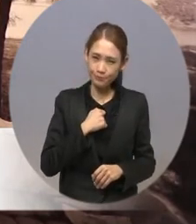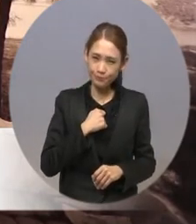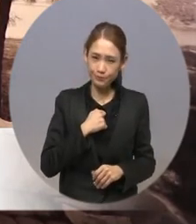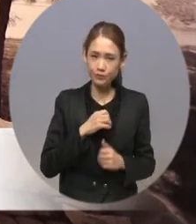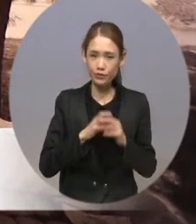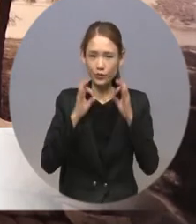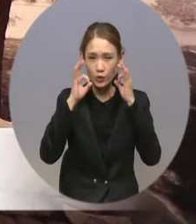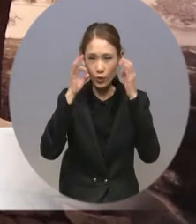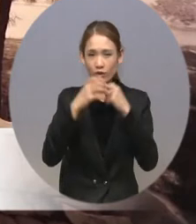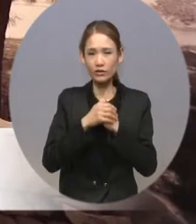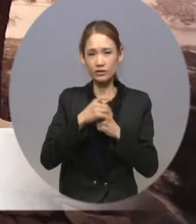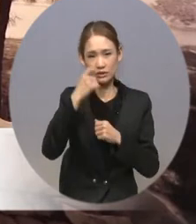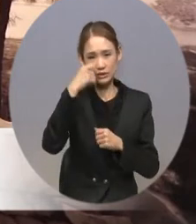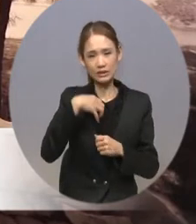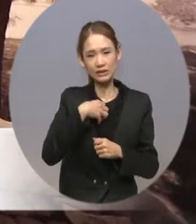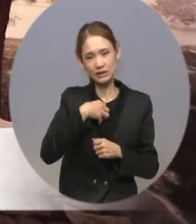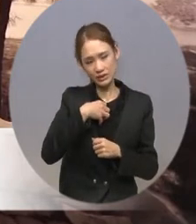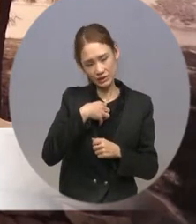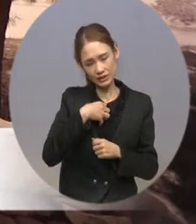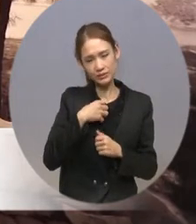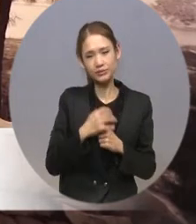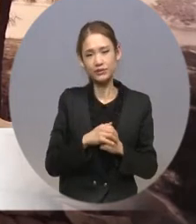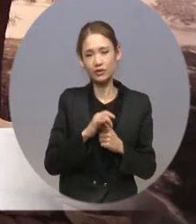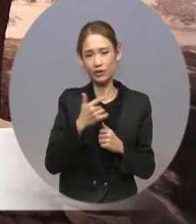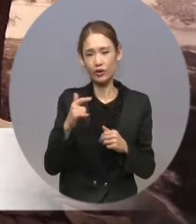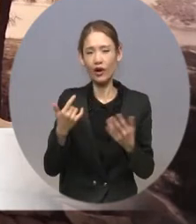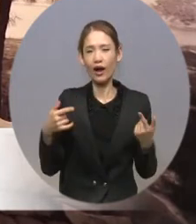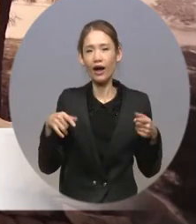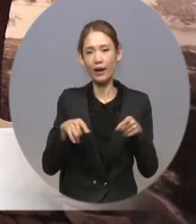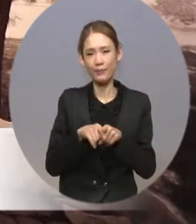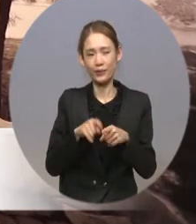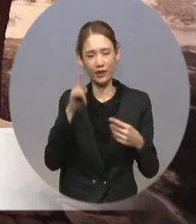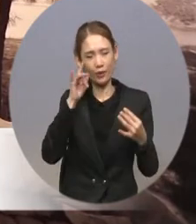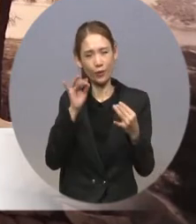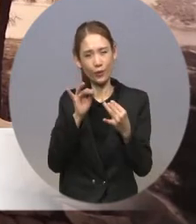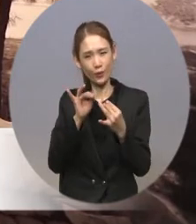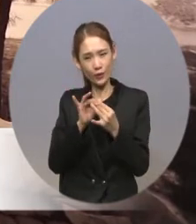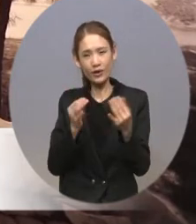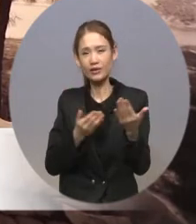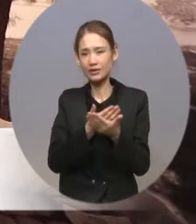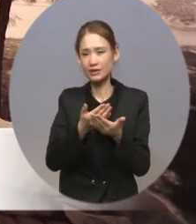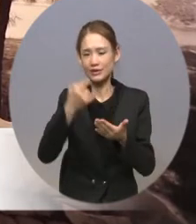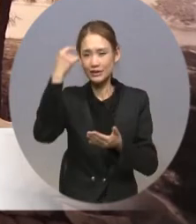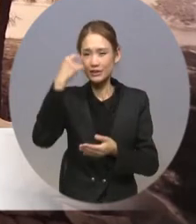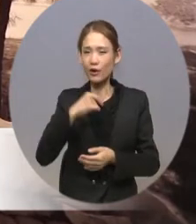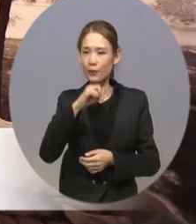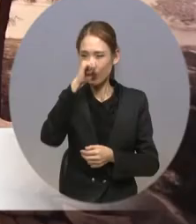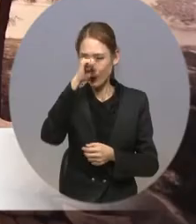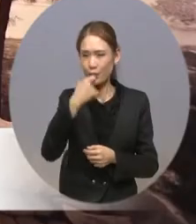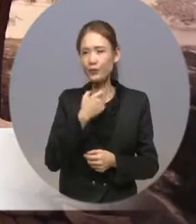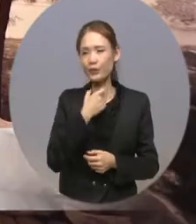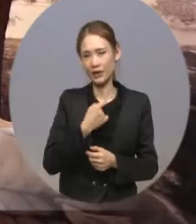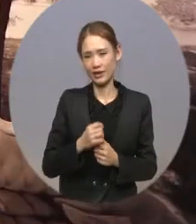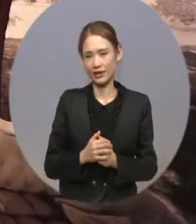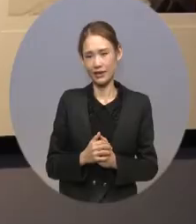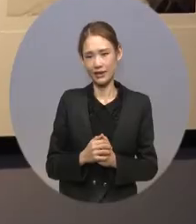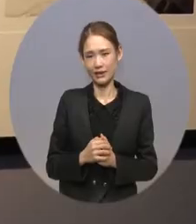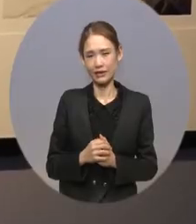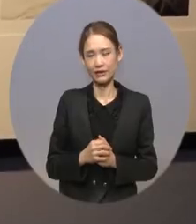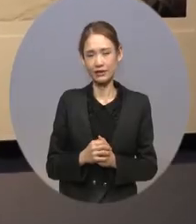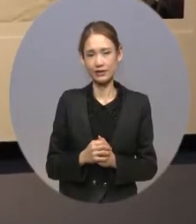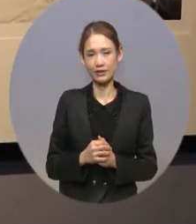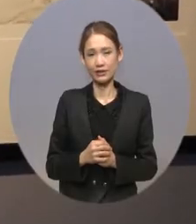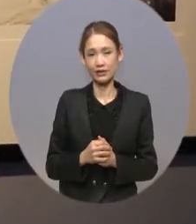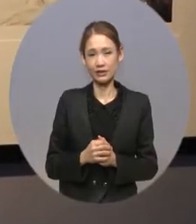애틋한 그 노력, 뭐 슬픔, 뭐 이런 것들을 같이 함께 느껴줬으면 합니다.